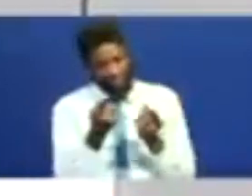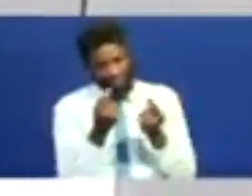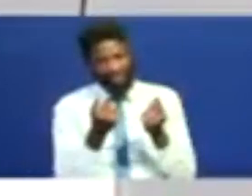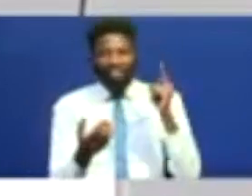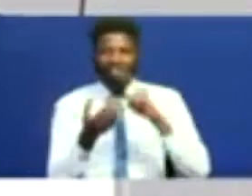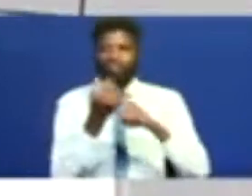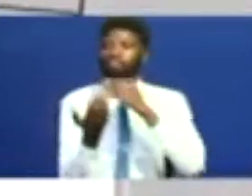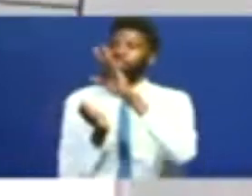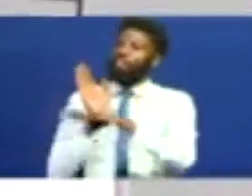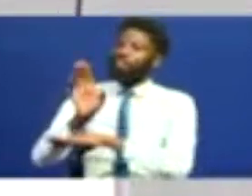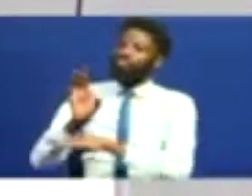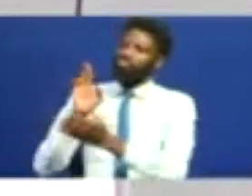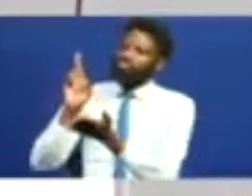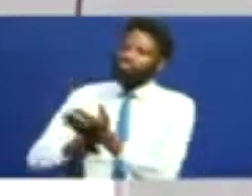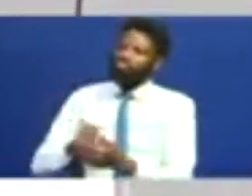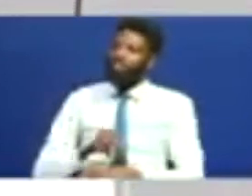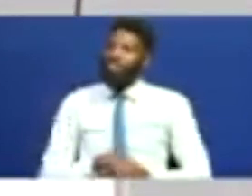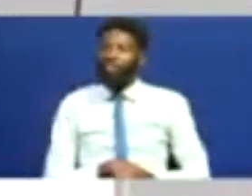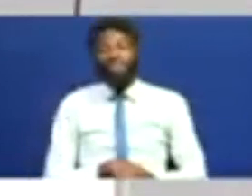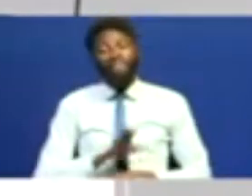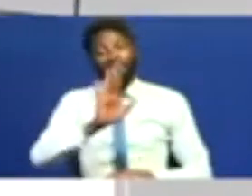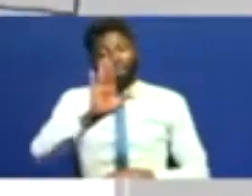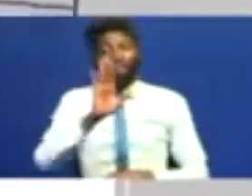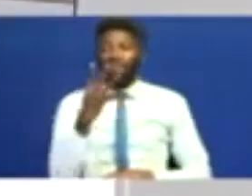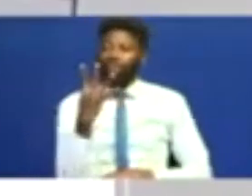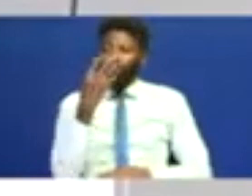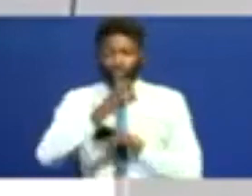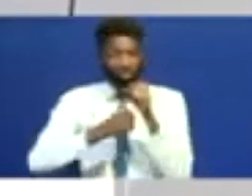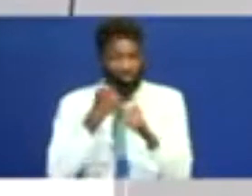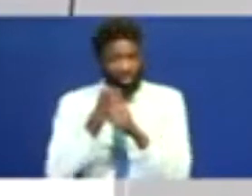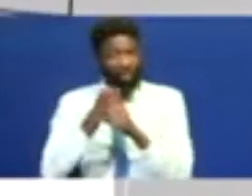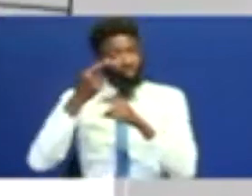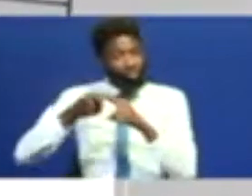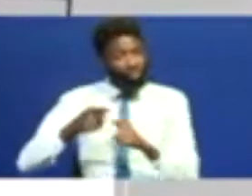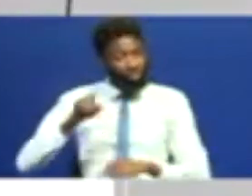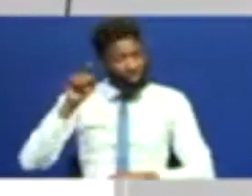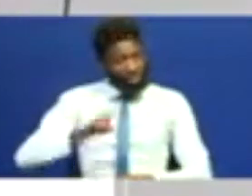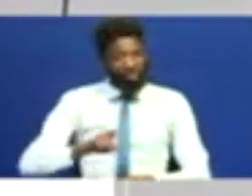Jumla ya karo inayohitajika ya masomo yake ya miaka 4 ni shilingi milioni